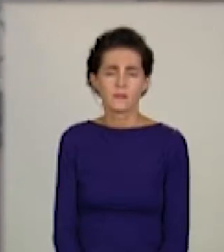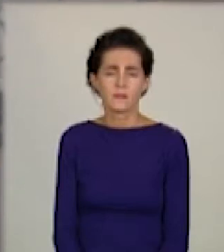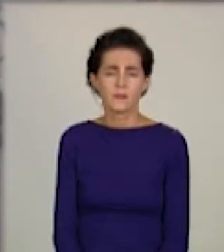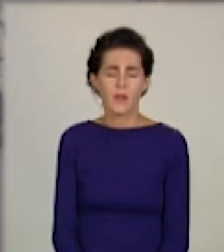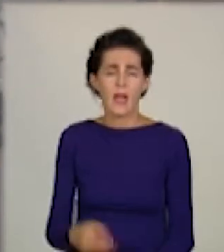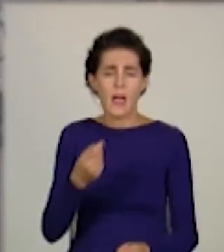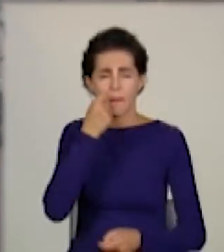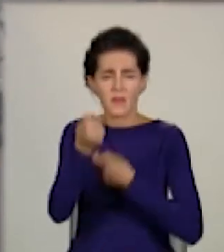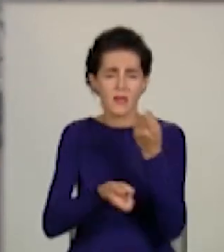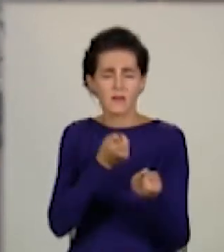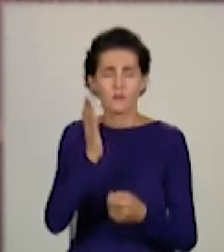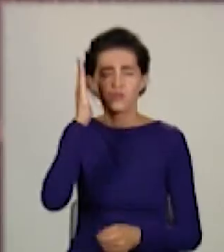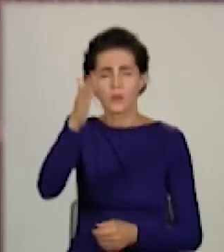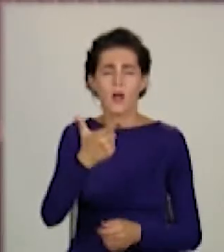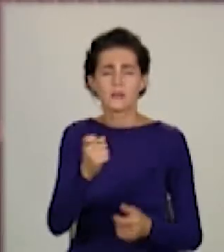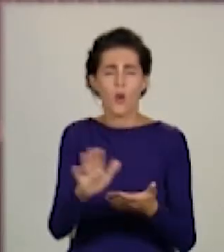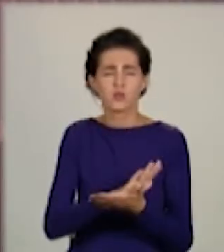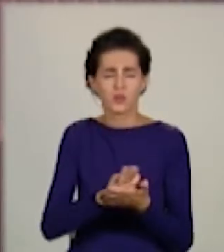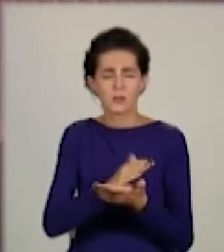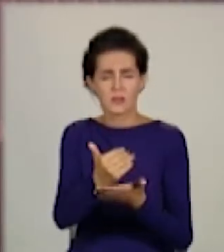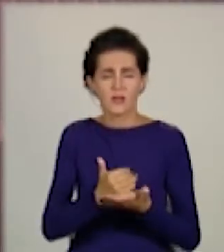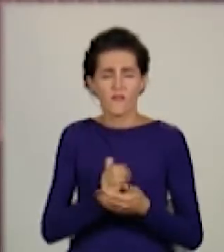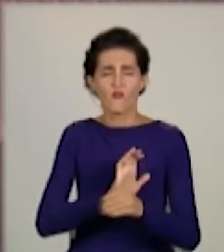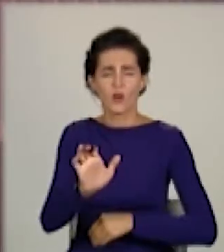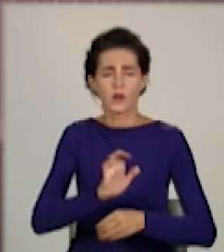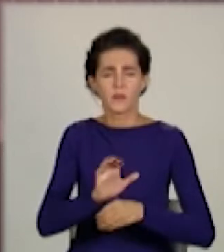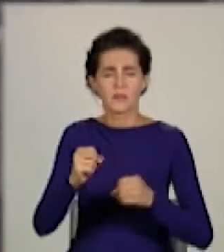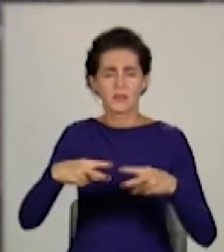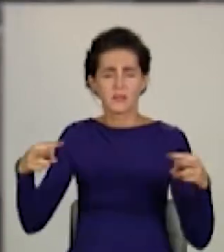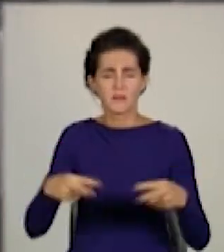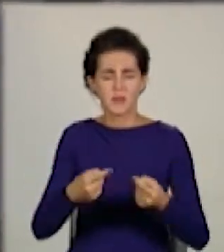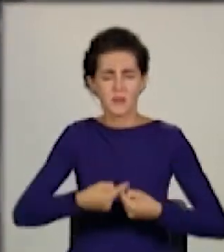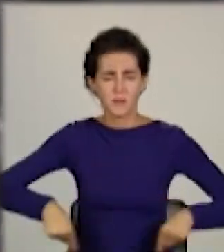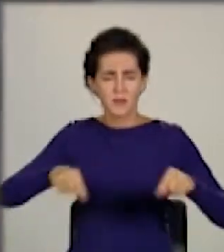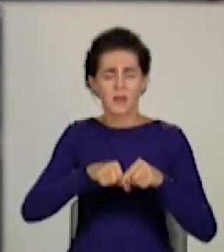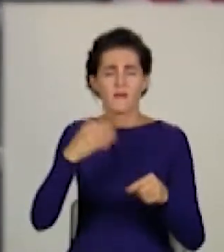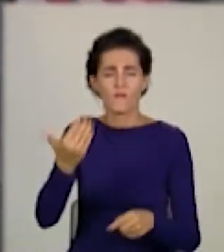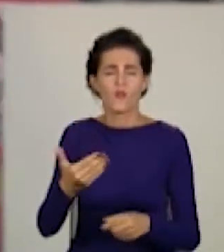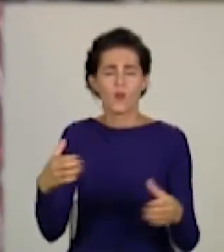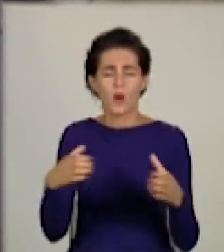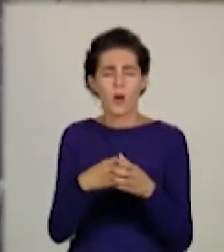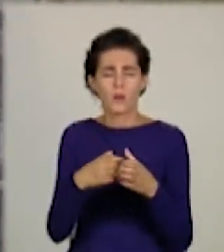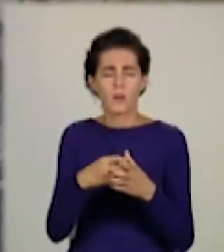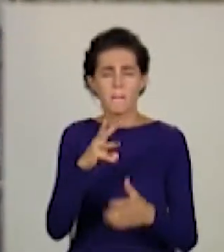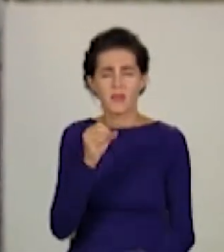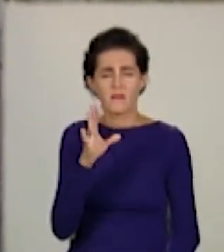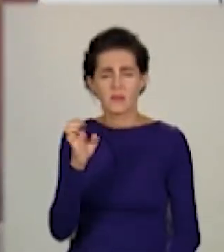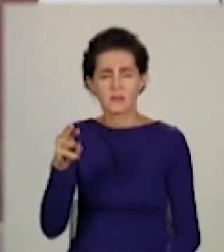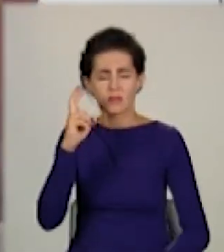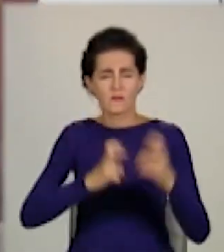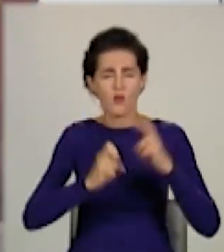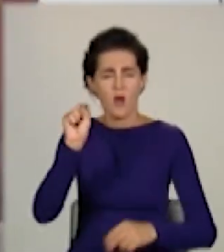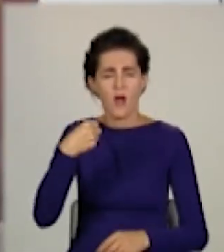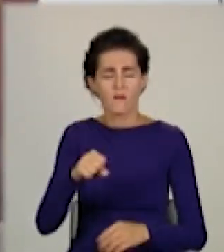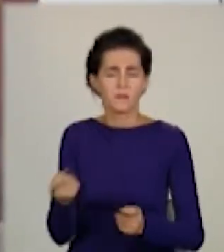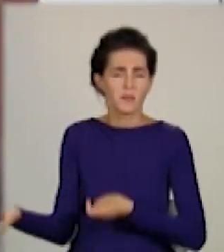Деталі для майбутньої системи газоочистки виробництва компанії Prime Metals Technologies до комбінату Азовсталь групи Метінвест доставили морем